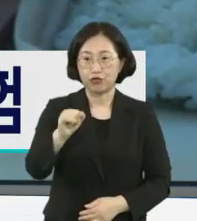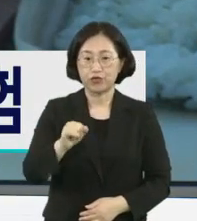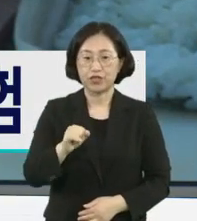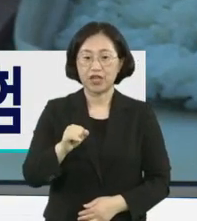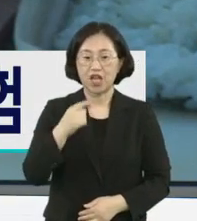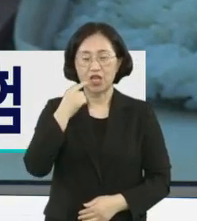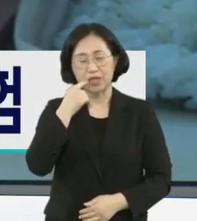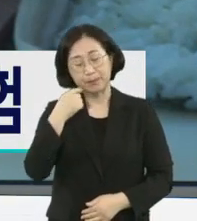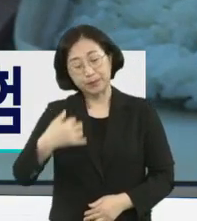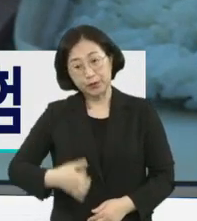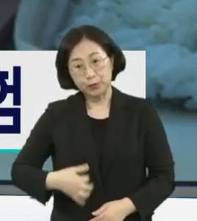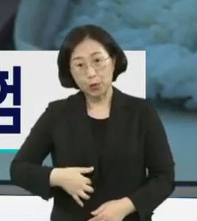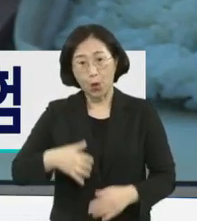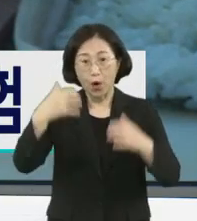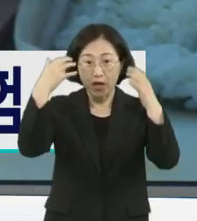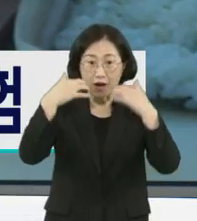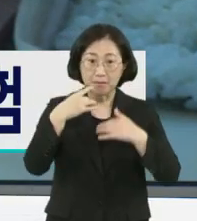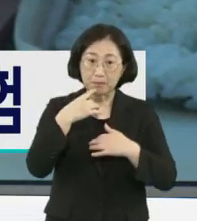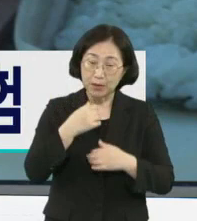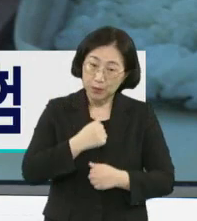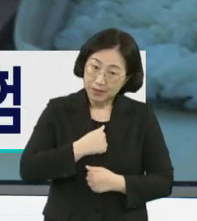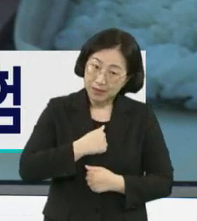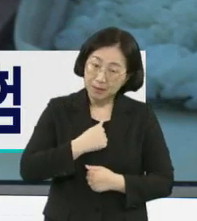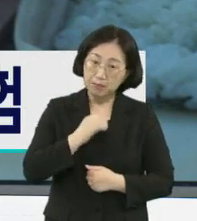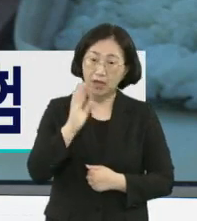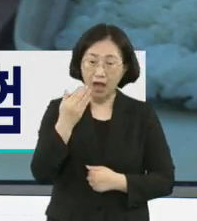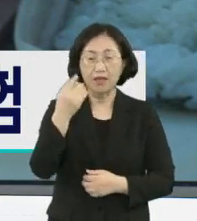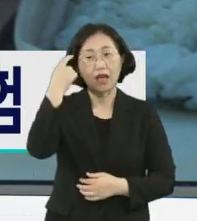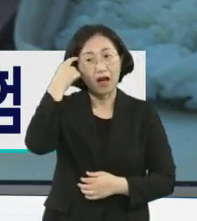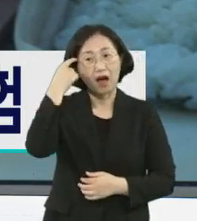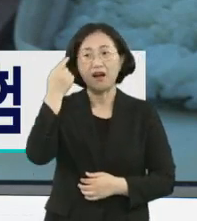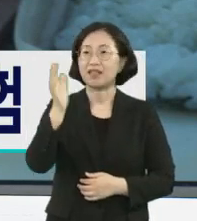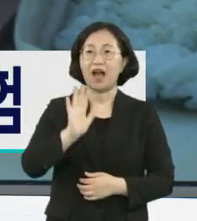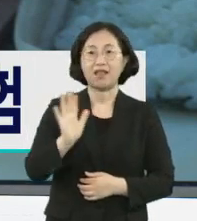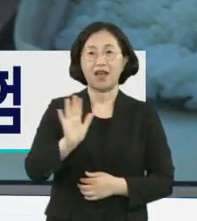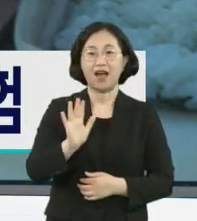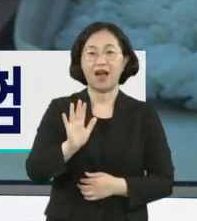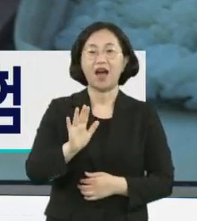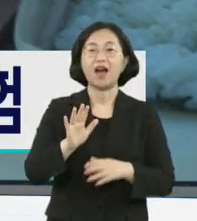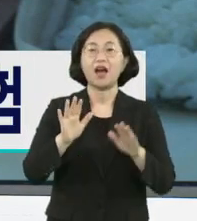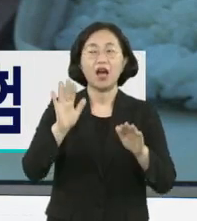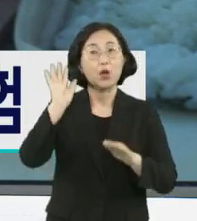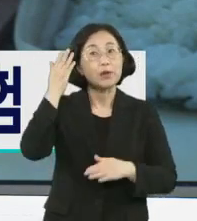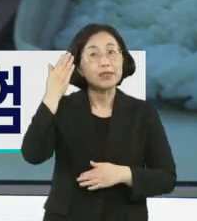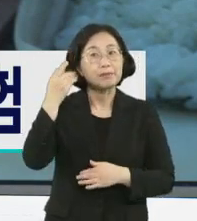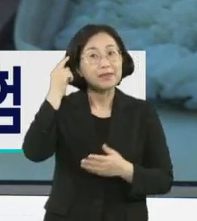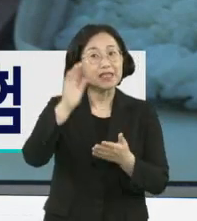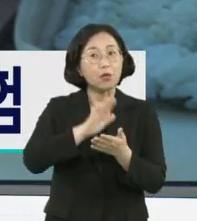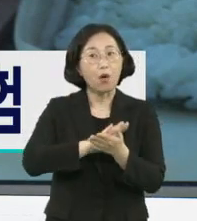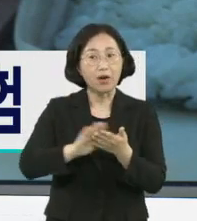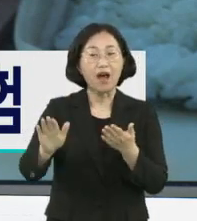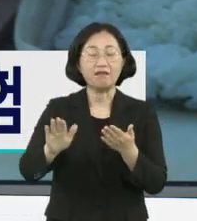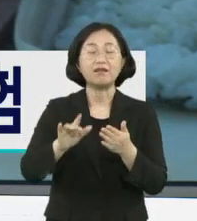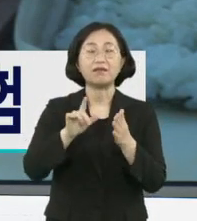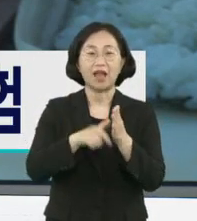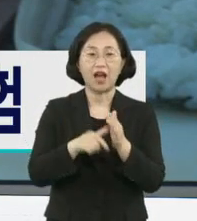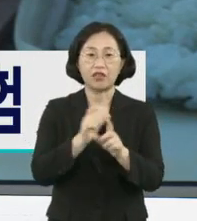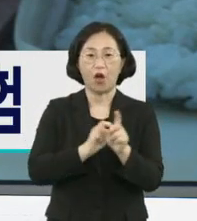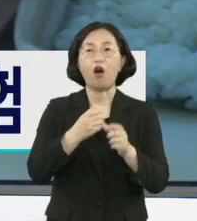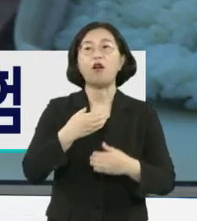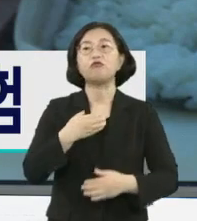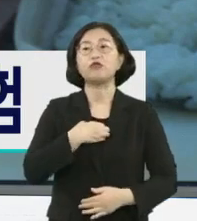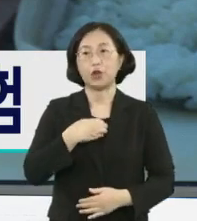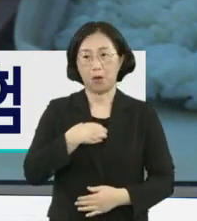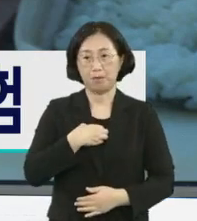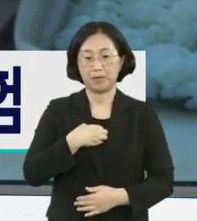여름에만 조심하면 될 것 같지만 아침 저녁으로 선선해지는 요즘이 가장 위험할 때라고 합니다. 이경은